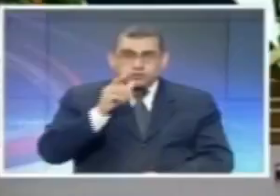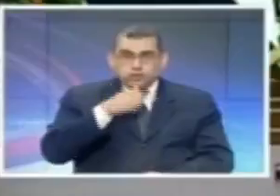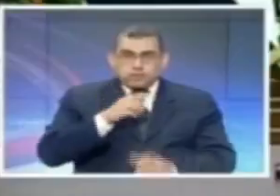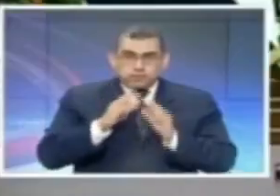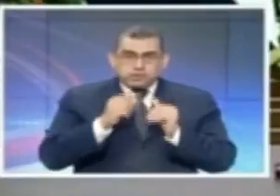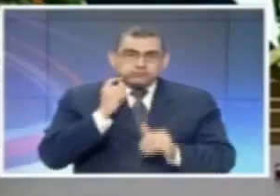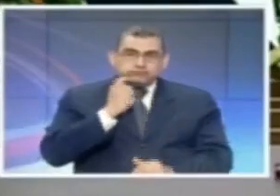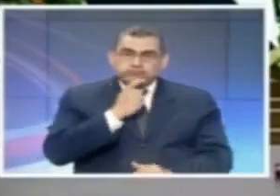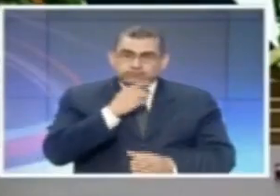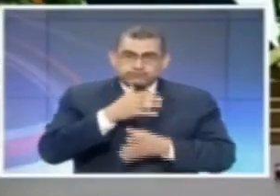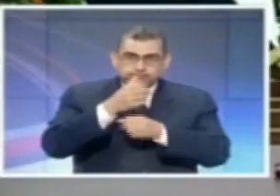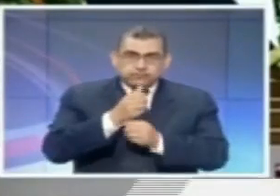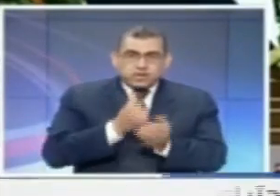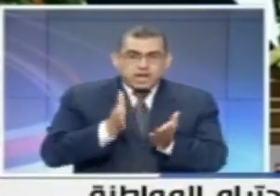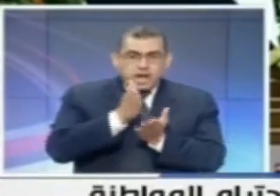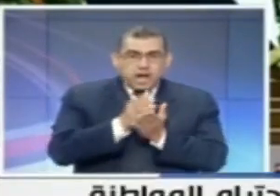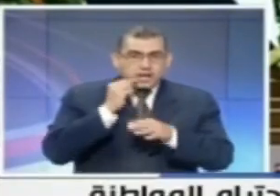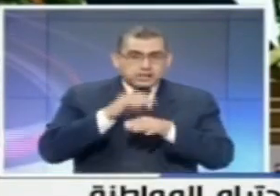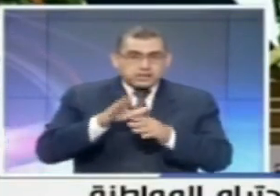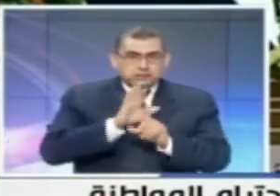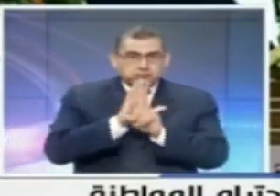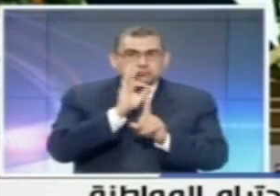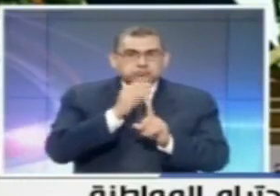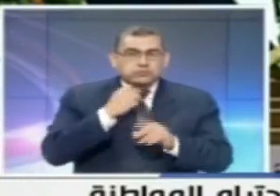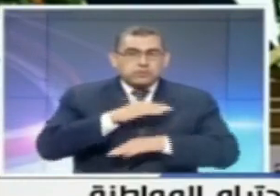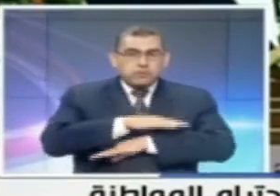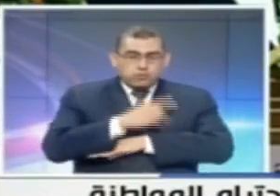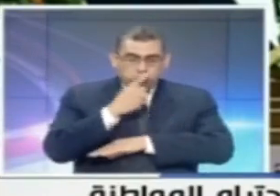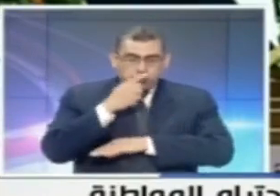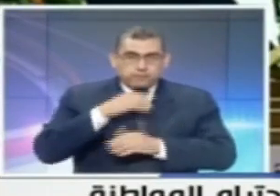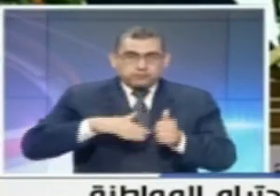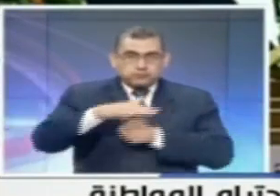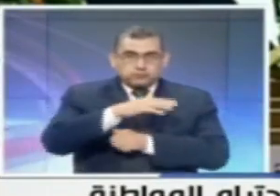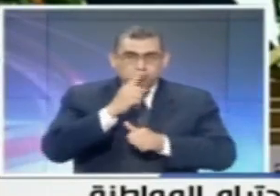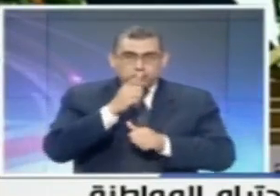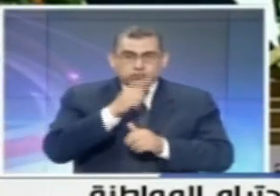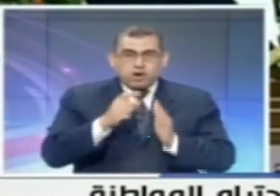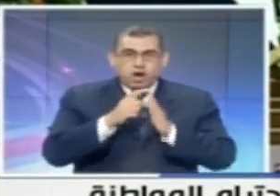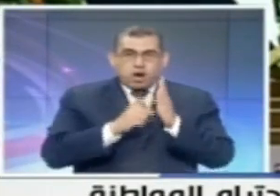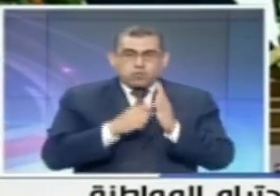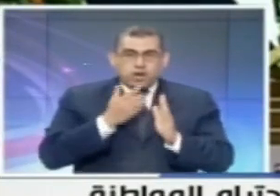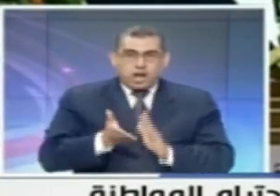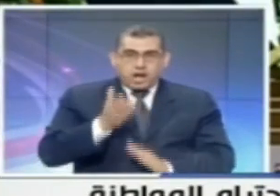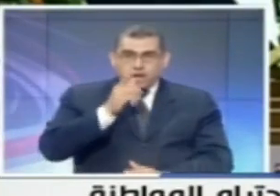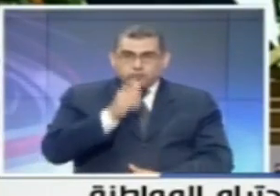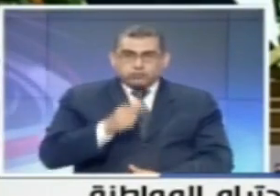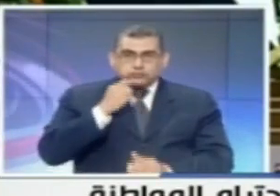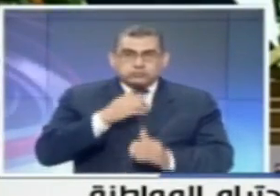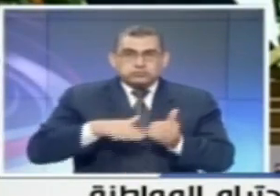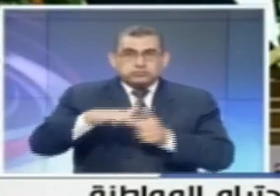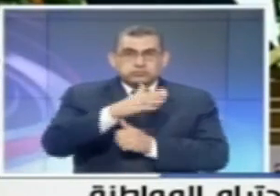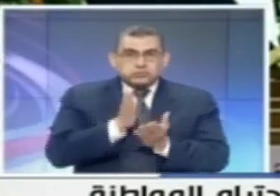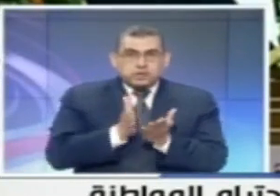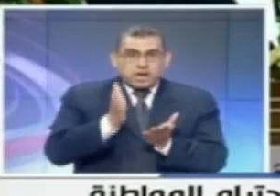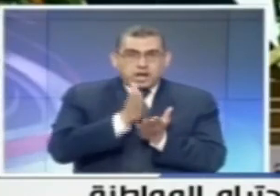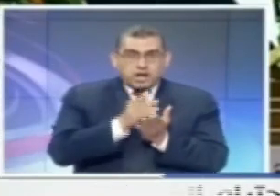حريصة على تعزيز حقوق الإنسان في إطار احترام مبادئ المواطنة وسيادة القانون، وأن الاستراتيجية الوطنية لحقوق